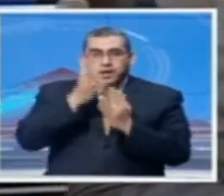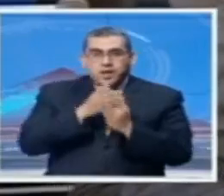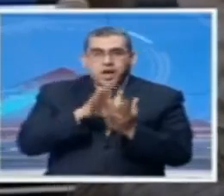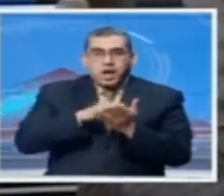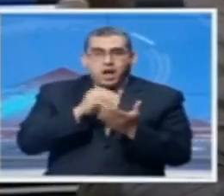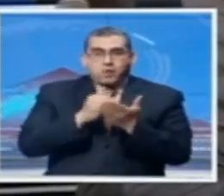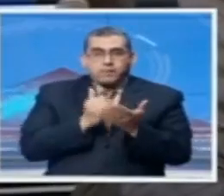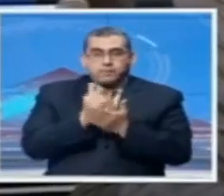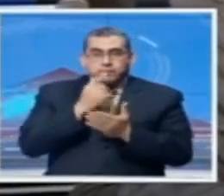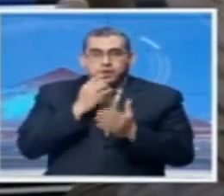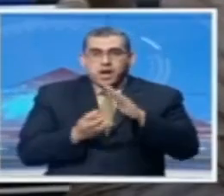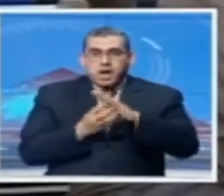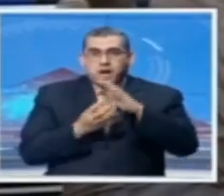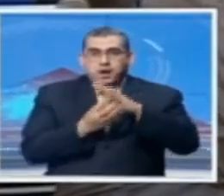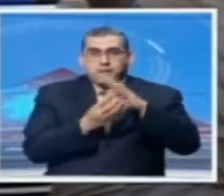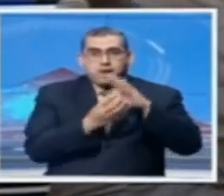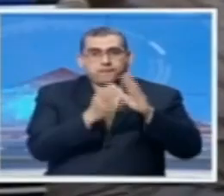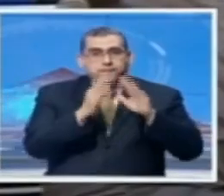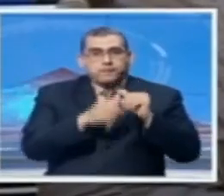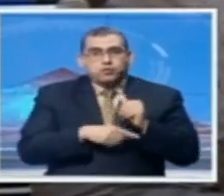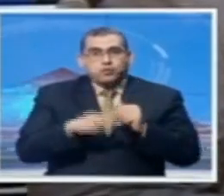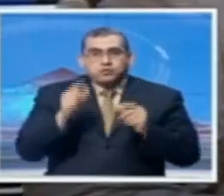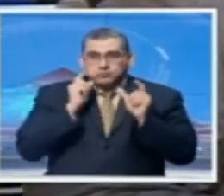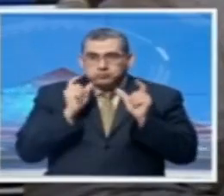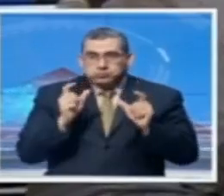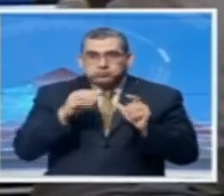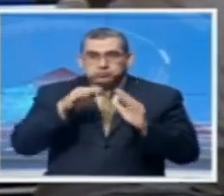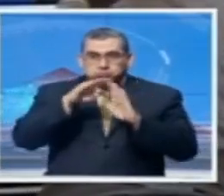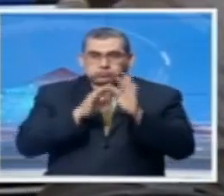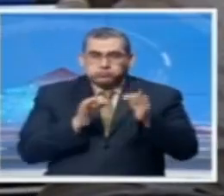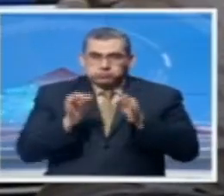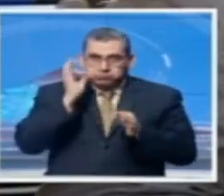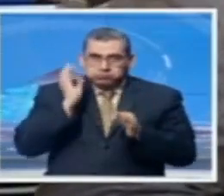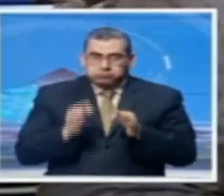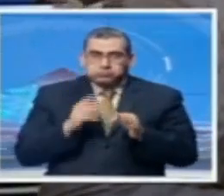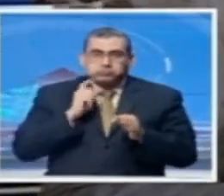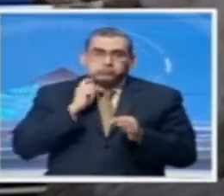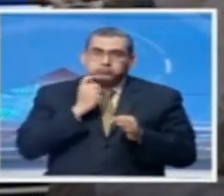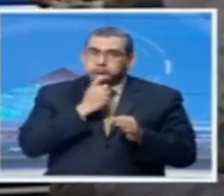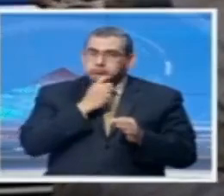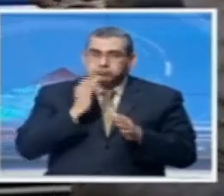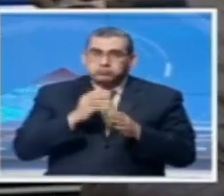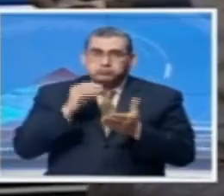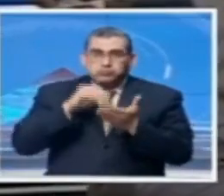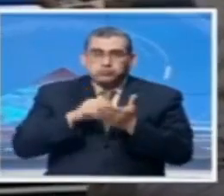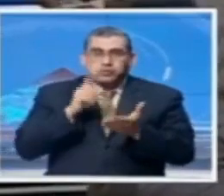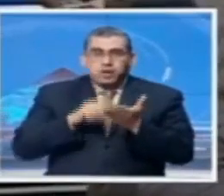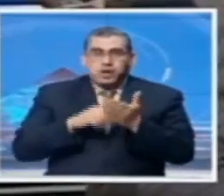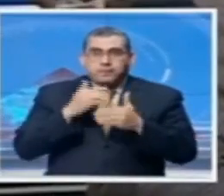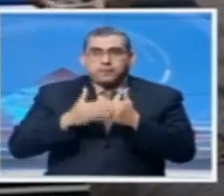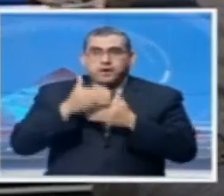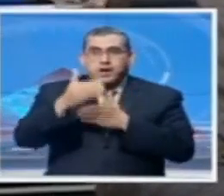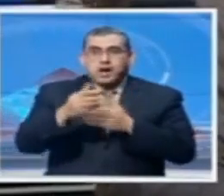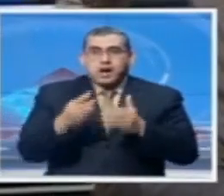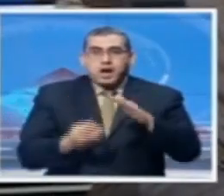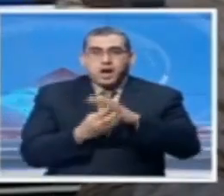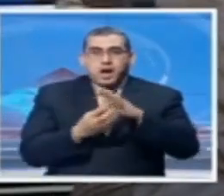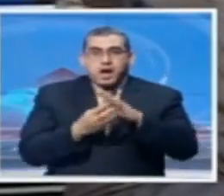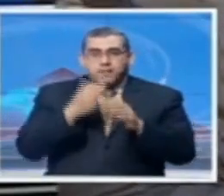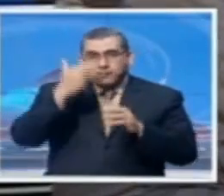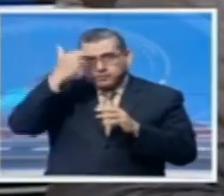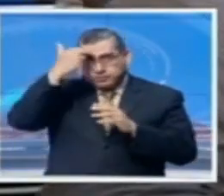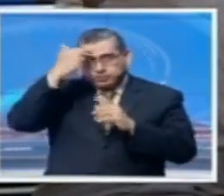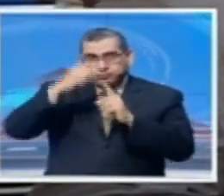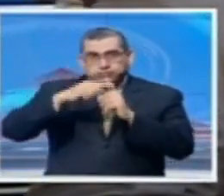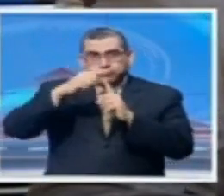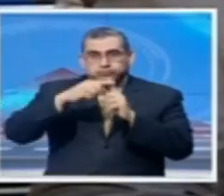الأول على مختلف الجامعات المصرية وسط إجراءات احترازية ووقائية شديدة الصرامة، تبدأ من خارج الجامعة عن طريق قياس الحرارة،